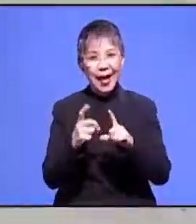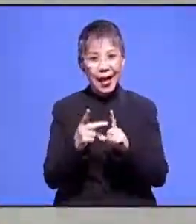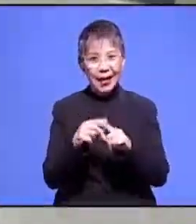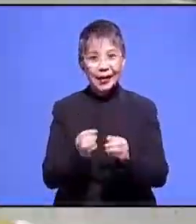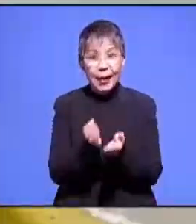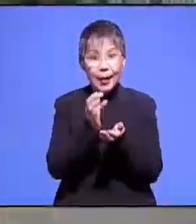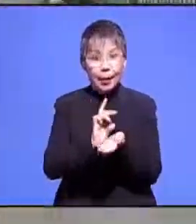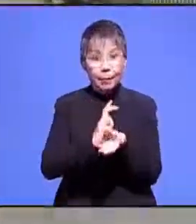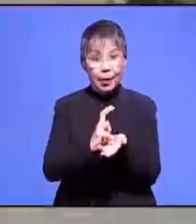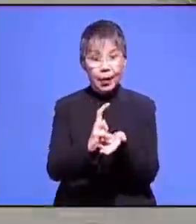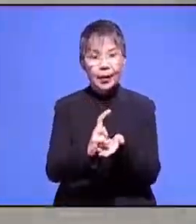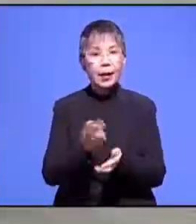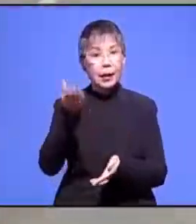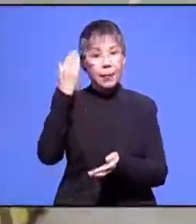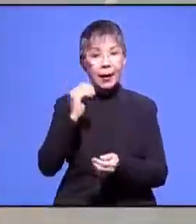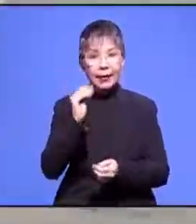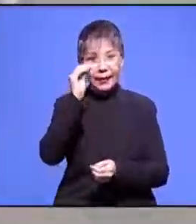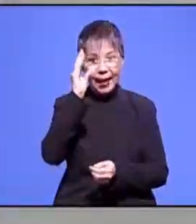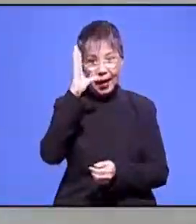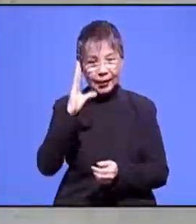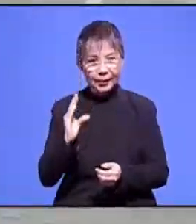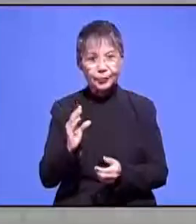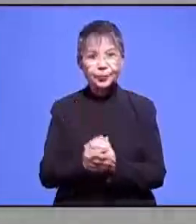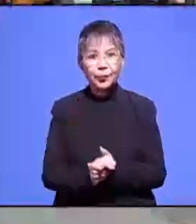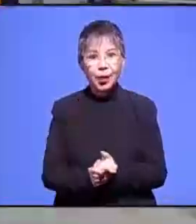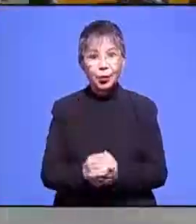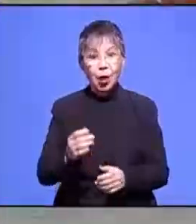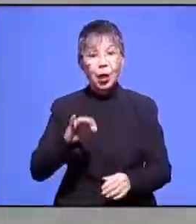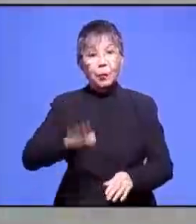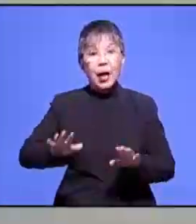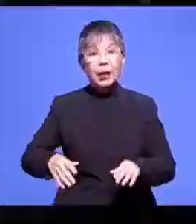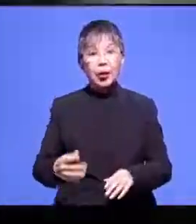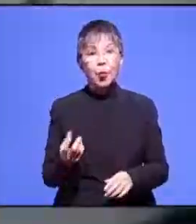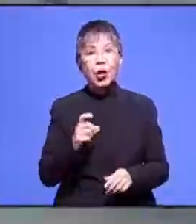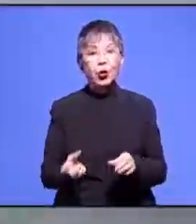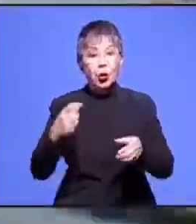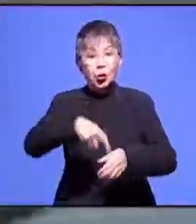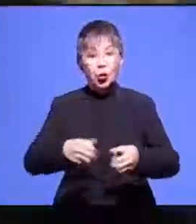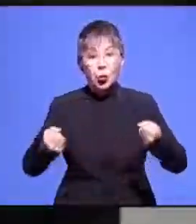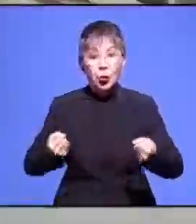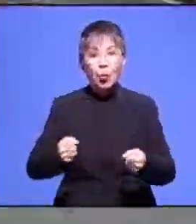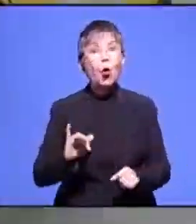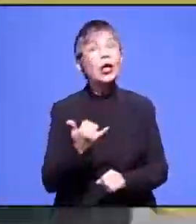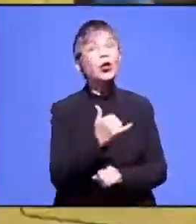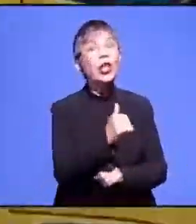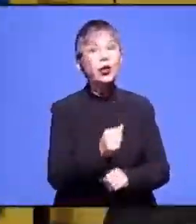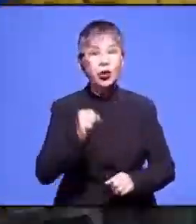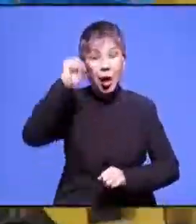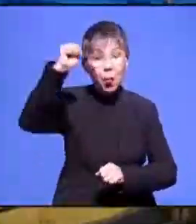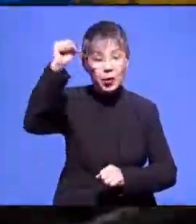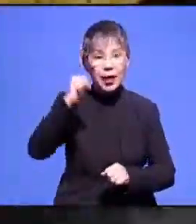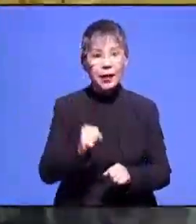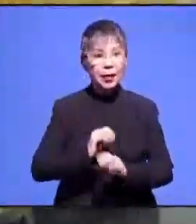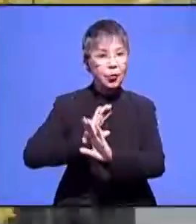Jakarta Utara pada Selasa siang pelajar yang Menghadang dan menumpang truk ini diduga akan ikut unjuk rasa menolak undang-undang